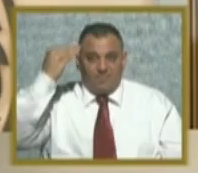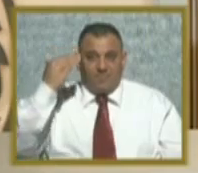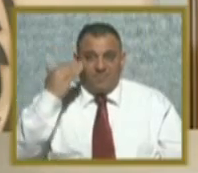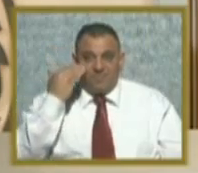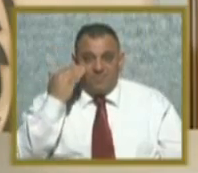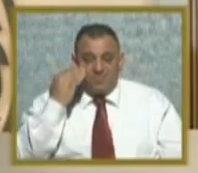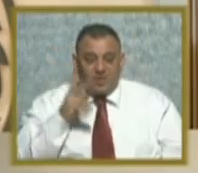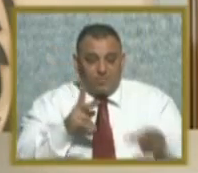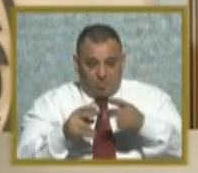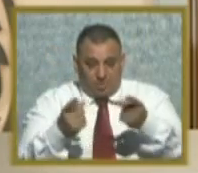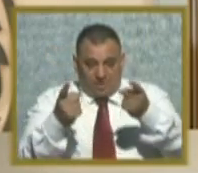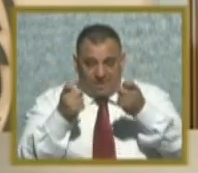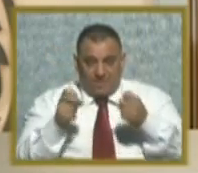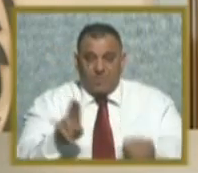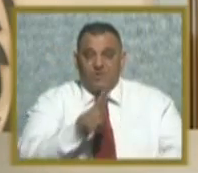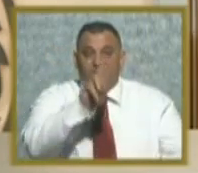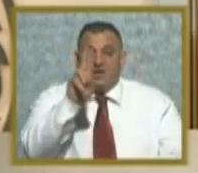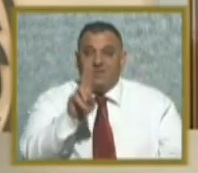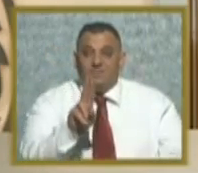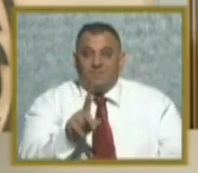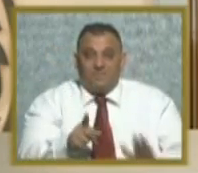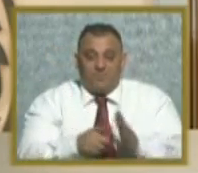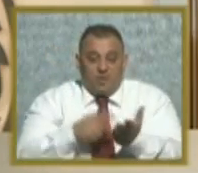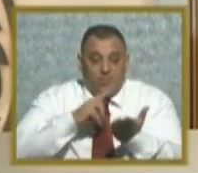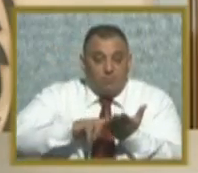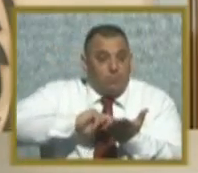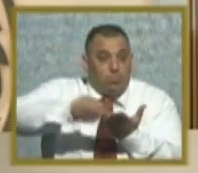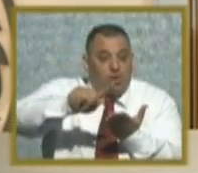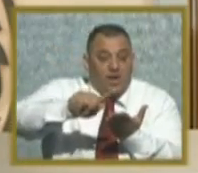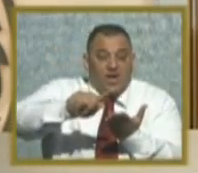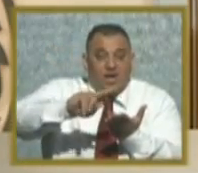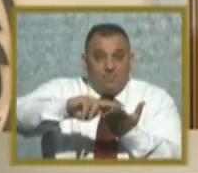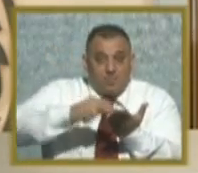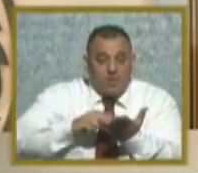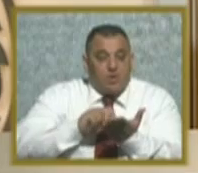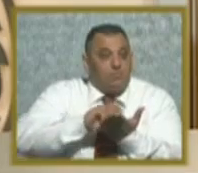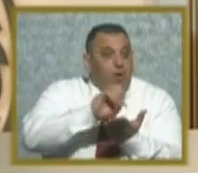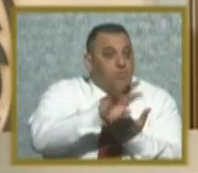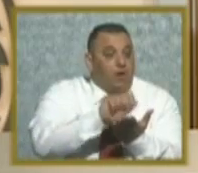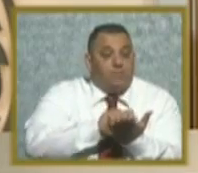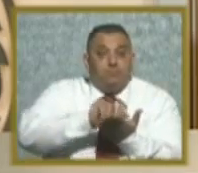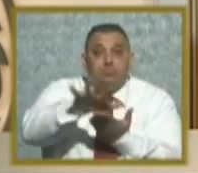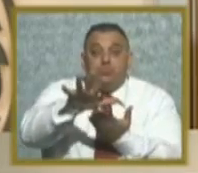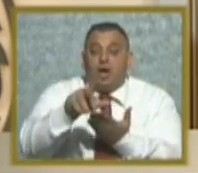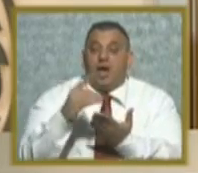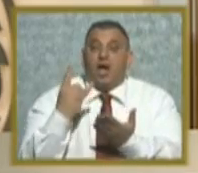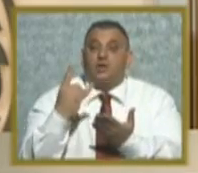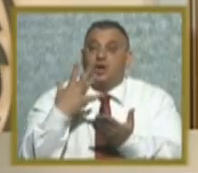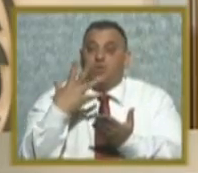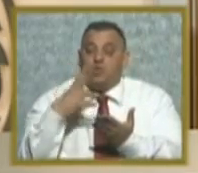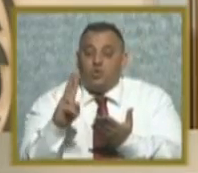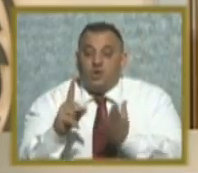انقطع للأسف، لكن أنا فهمت سؤالها، تقول تأتينا رسائل الآن، وزعوا هذه 10 مرات أو